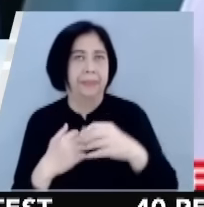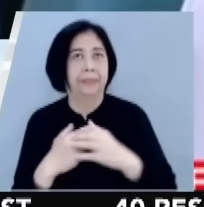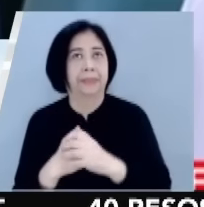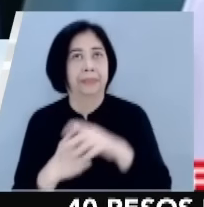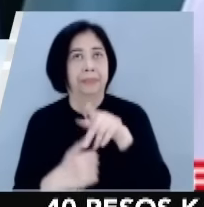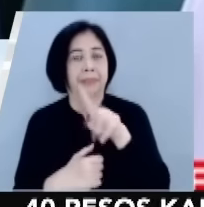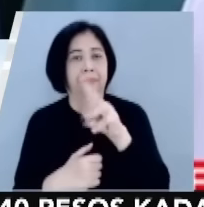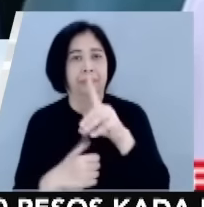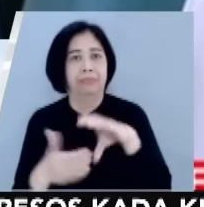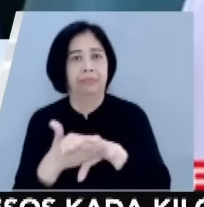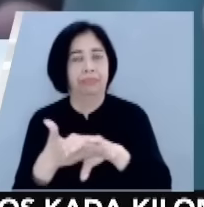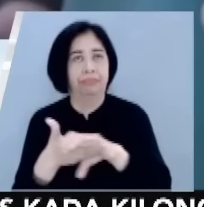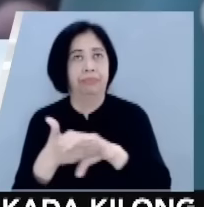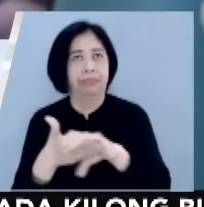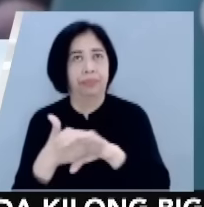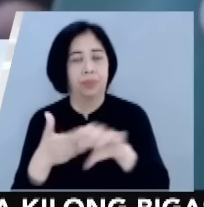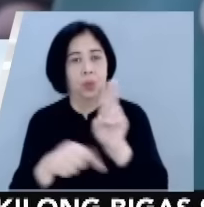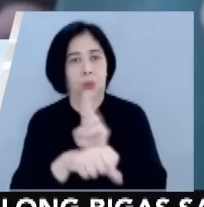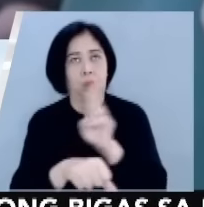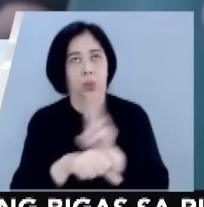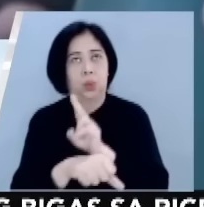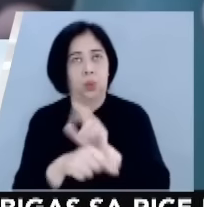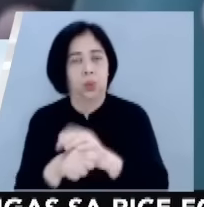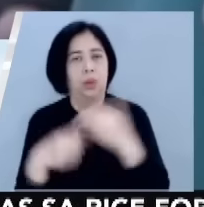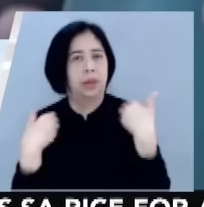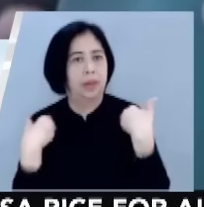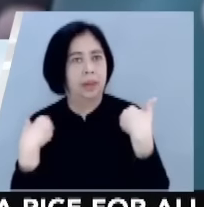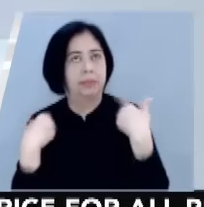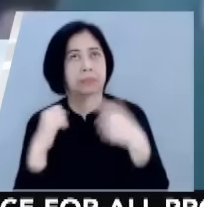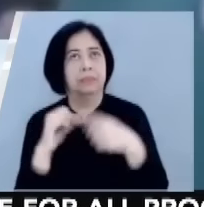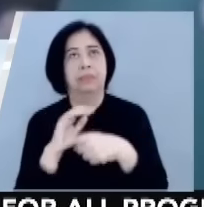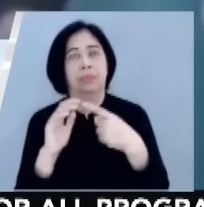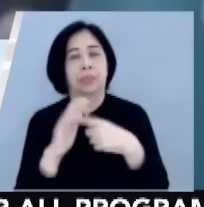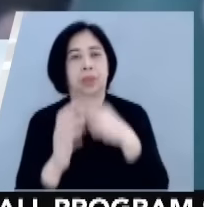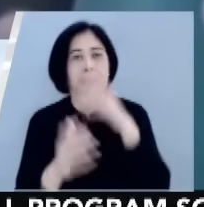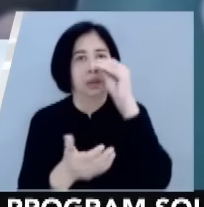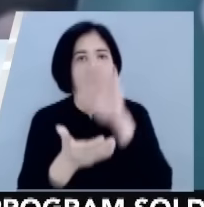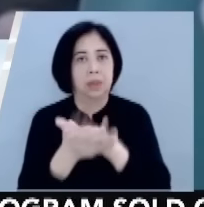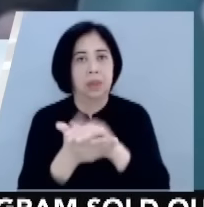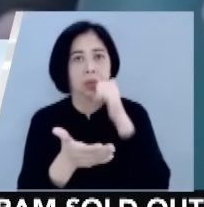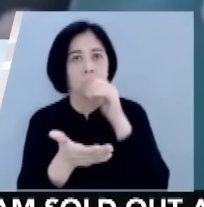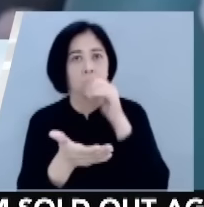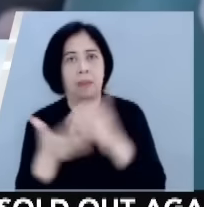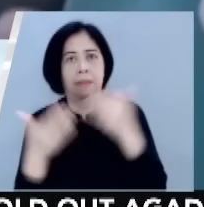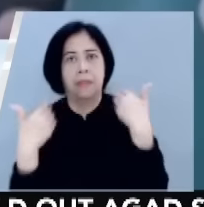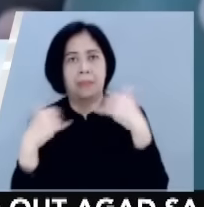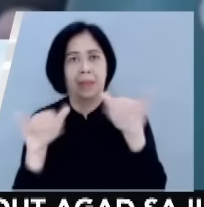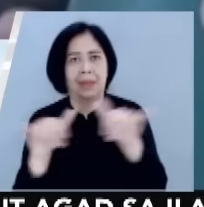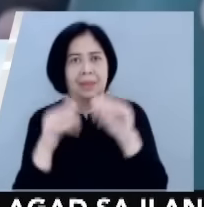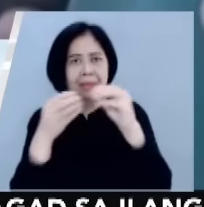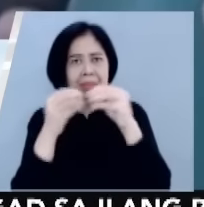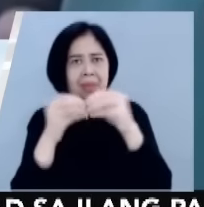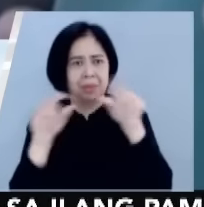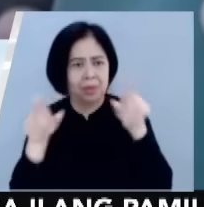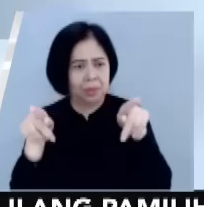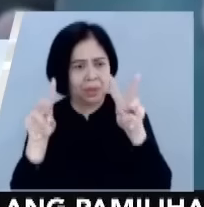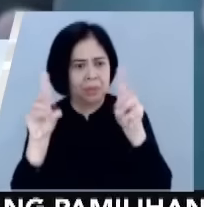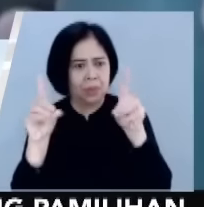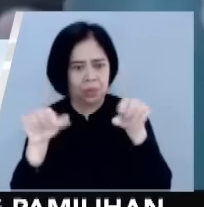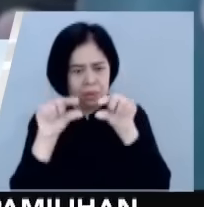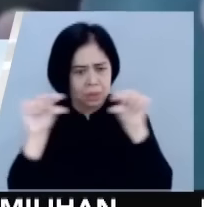card usage. We've had cases where husband and wife have the same serial number with their PWD card and they claim